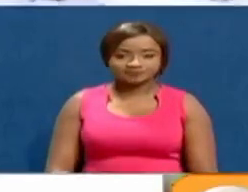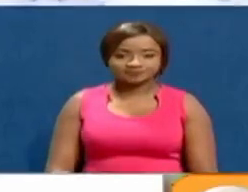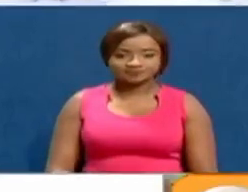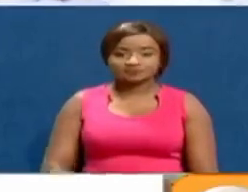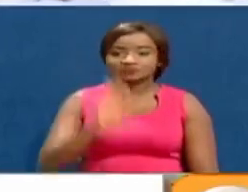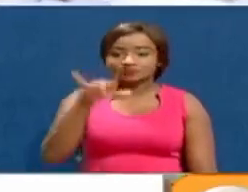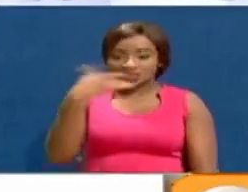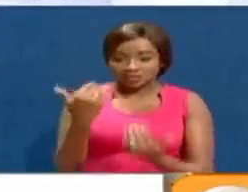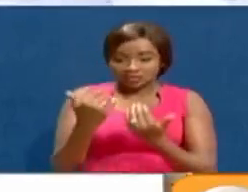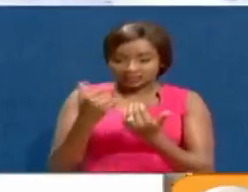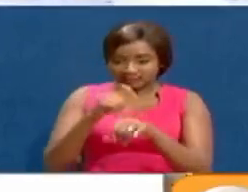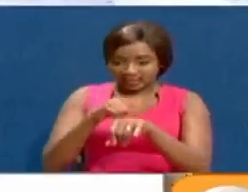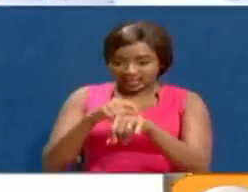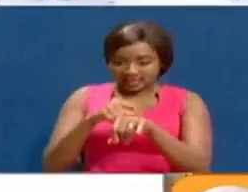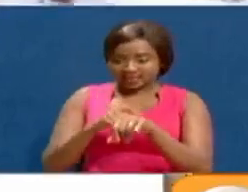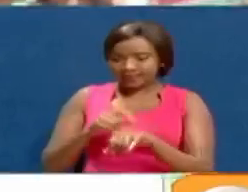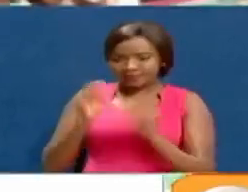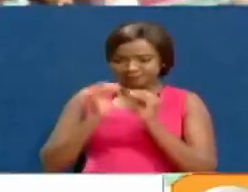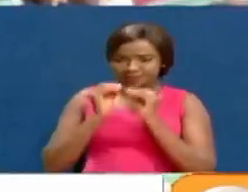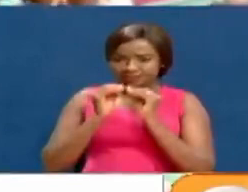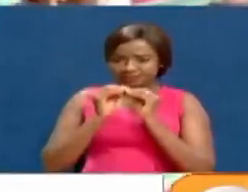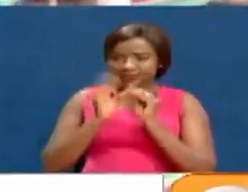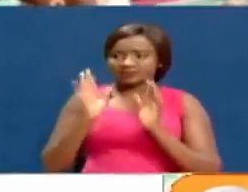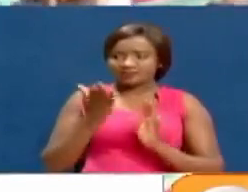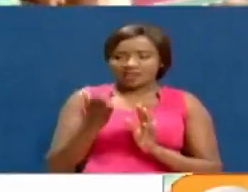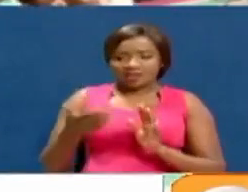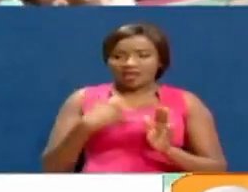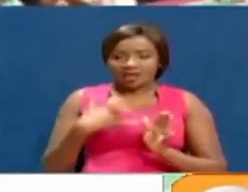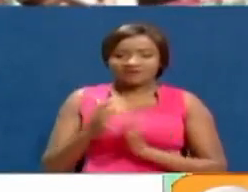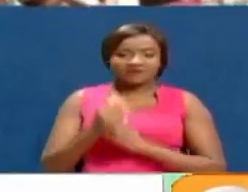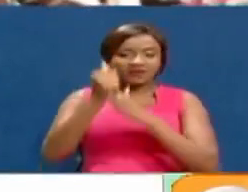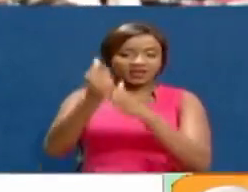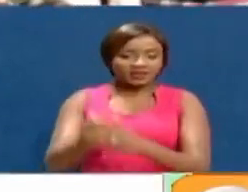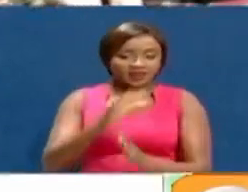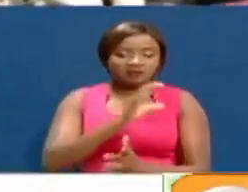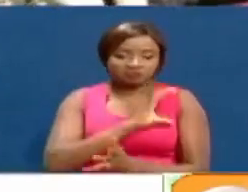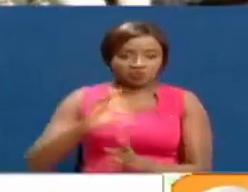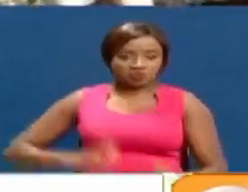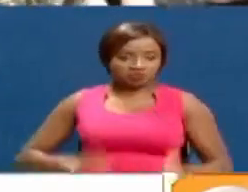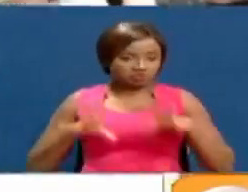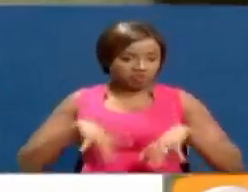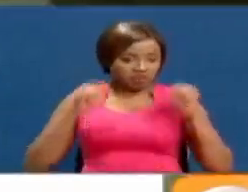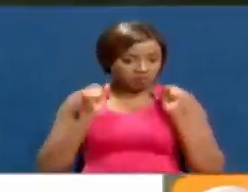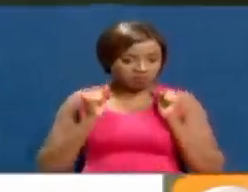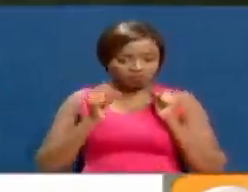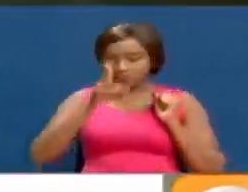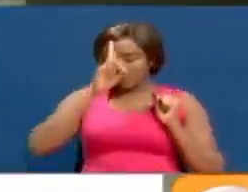Mtoto akilia. Siku moja baada ya mkutano uliongozwa na mkuu wa usalama katika eneo la bonde la Ufa George